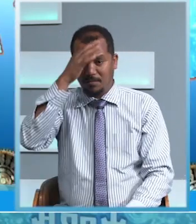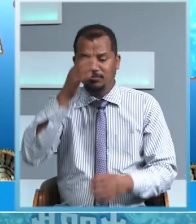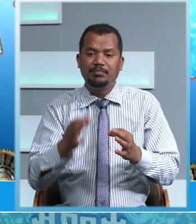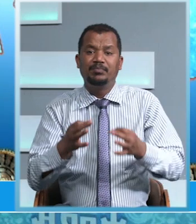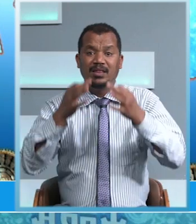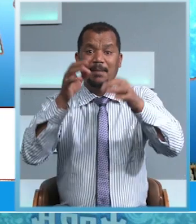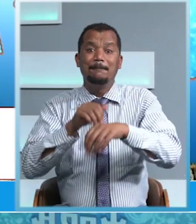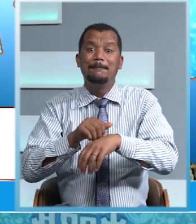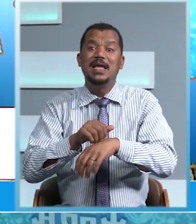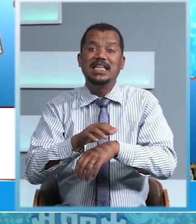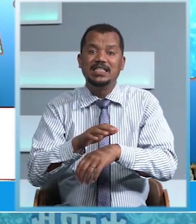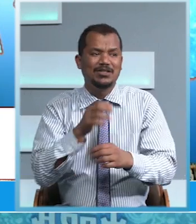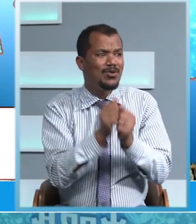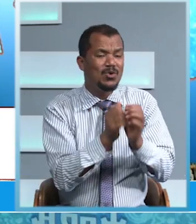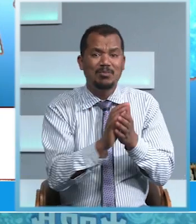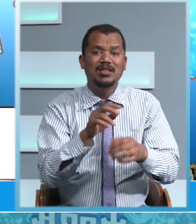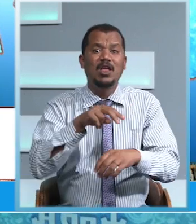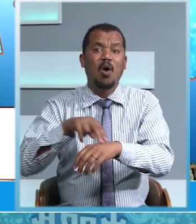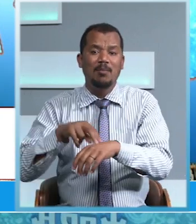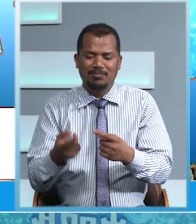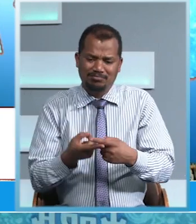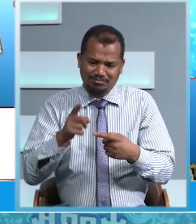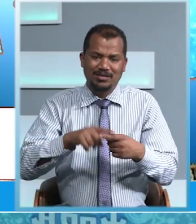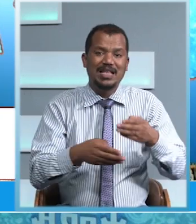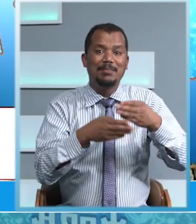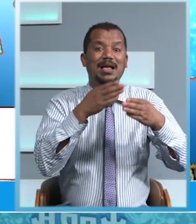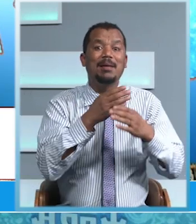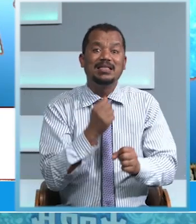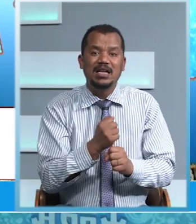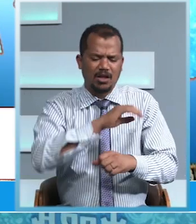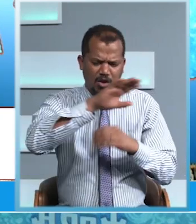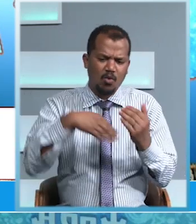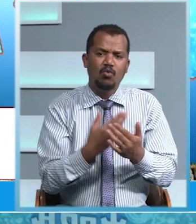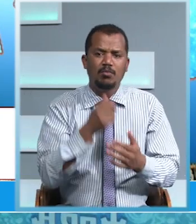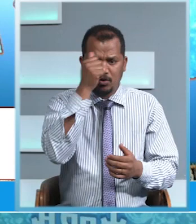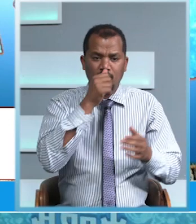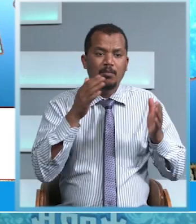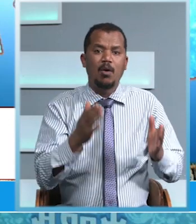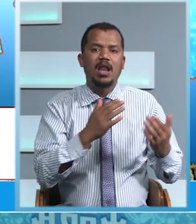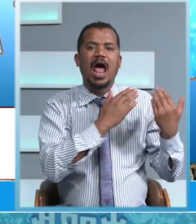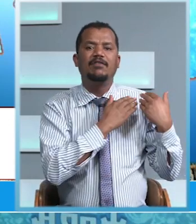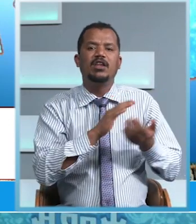የሃይማኖት አባቶቹ ባስተላለፉት መልእክትም የወደሙትን ተቋማት መልሶ የመገንባት ስራ የሁሉም ኢትዮጵያውያን ኃላፊነት